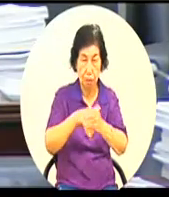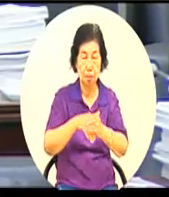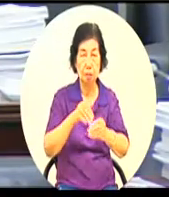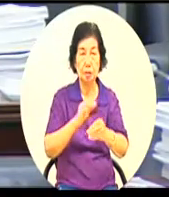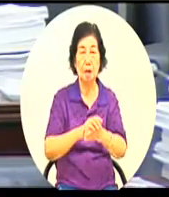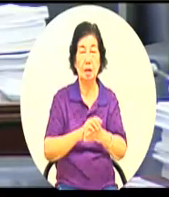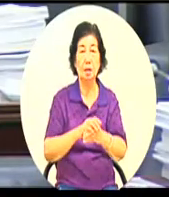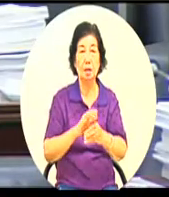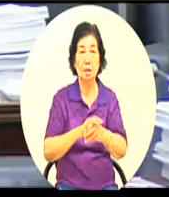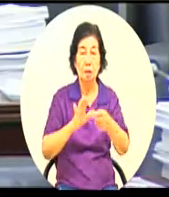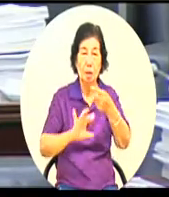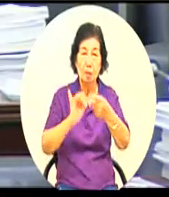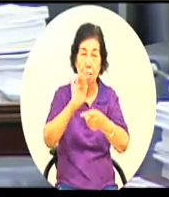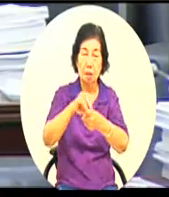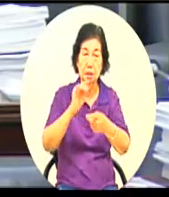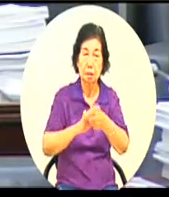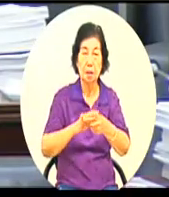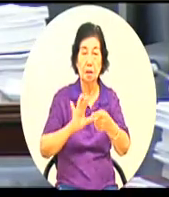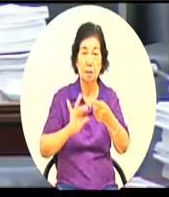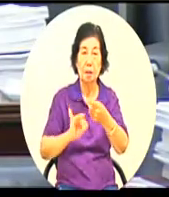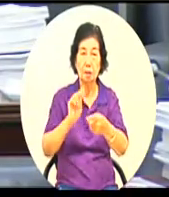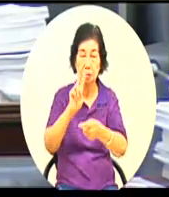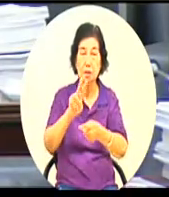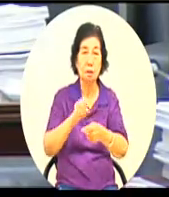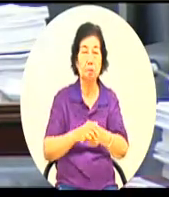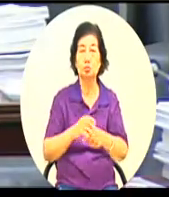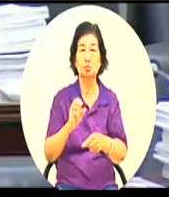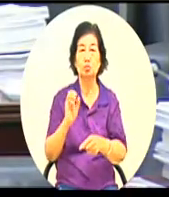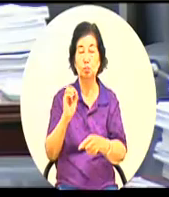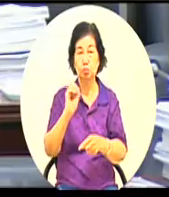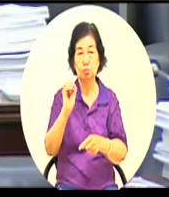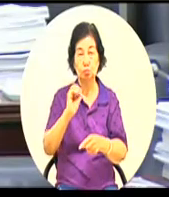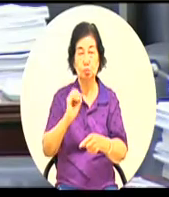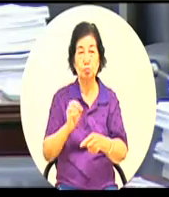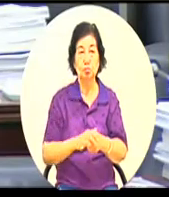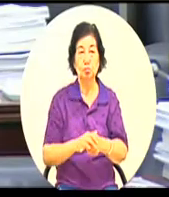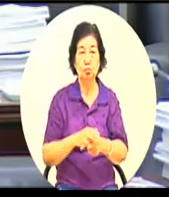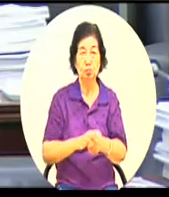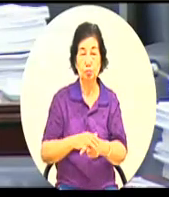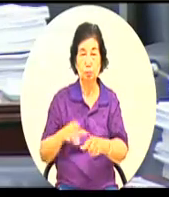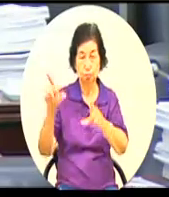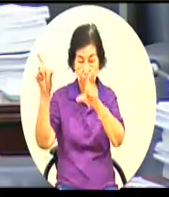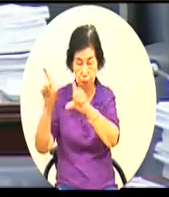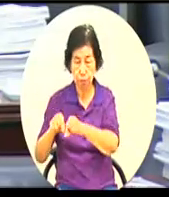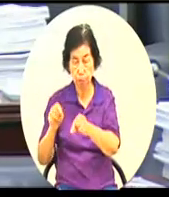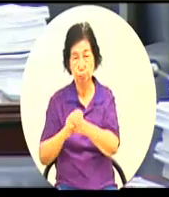你100票摕无2票啦。那伊高雄市政府这个员工啊！